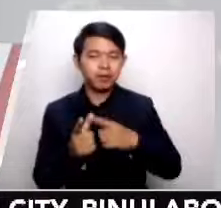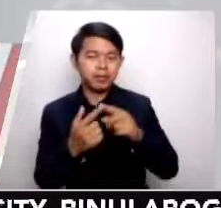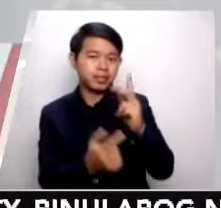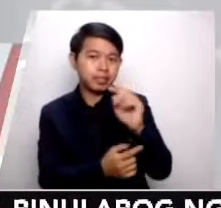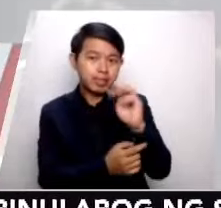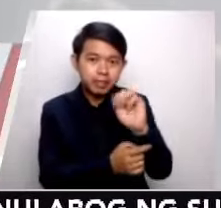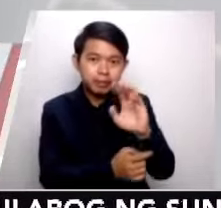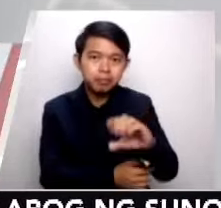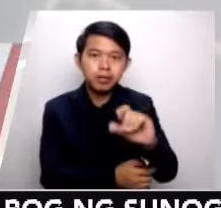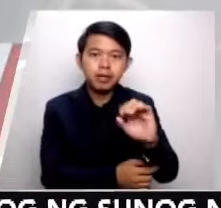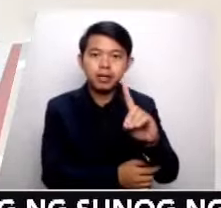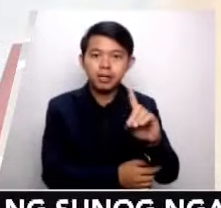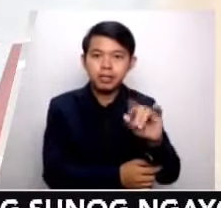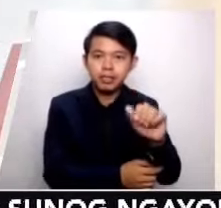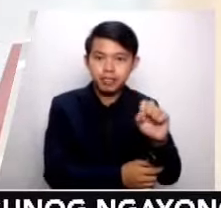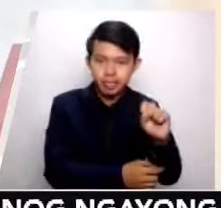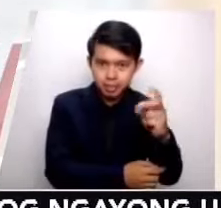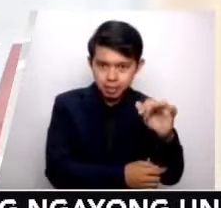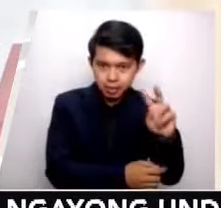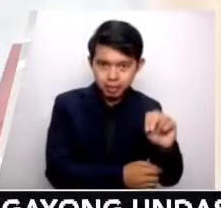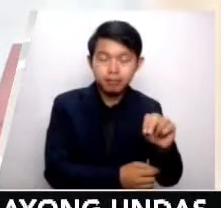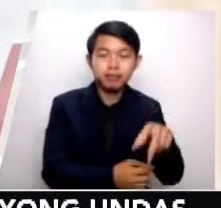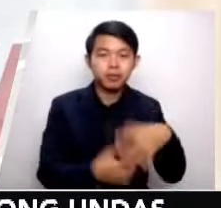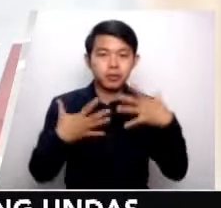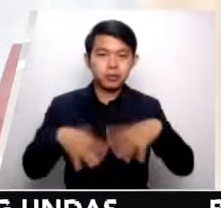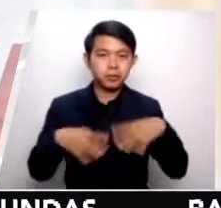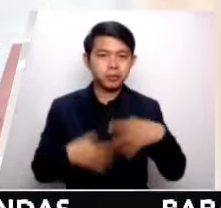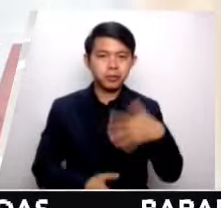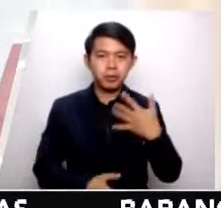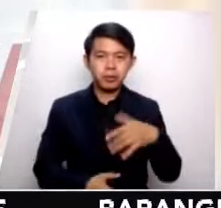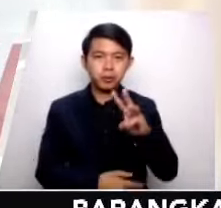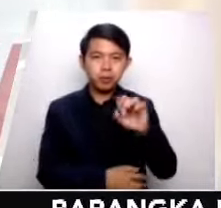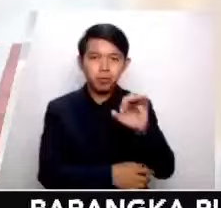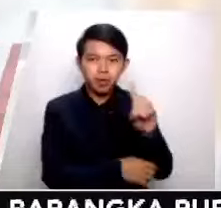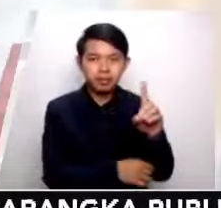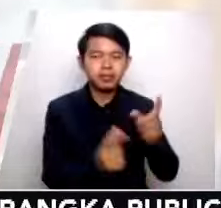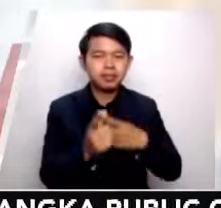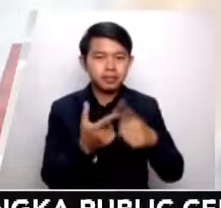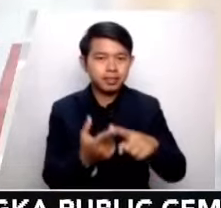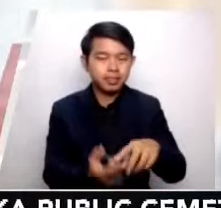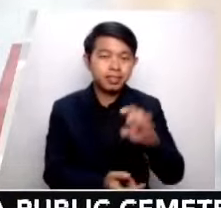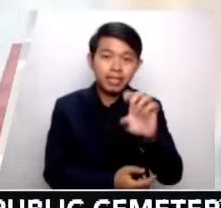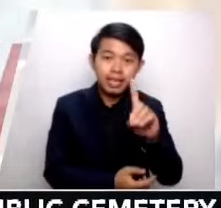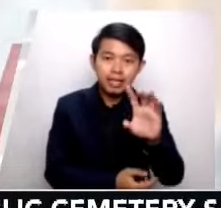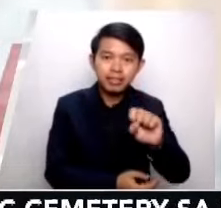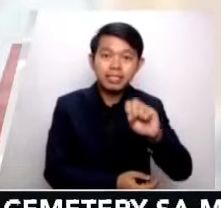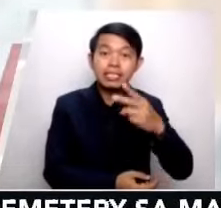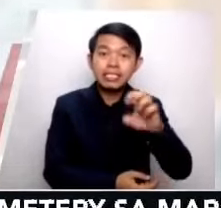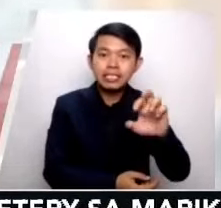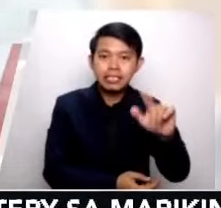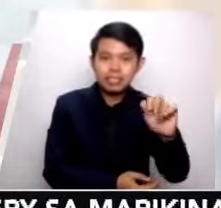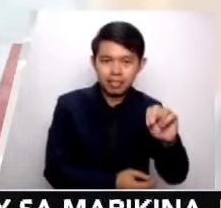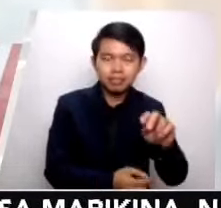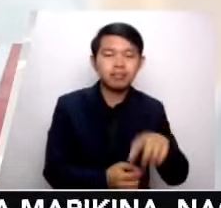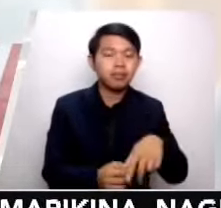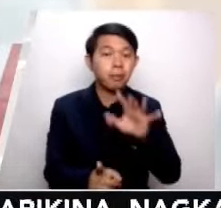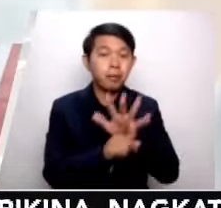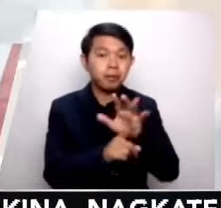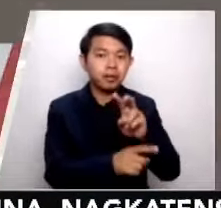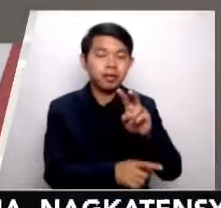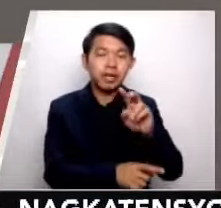albino alligator. Habang si Ed Sheeran, pinanindigan ang viral AI-generated photo niya na